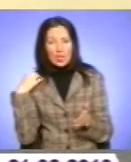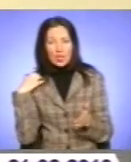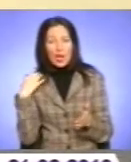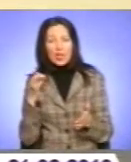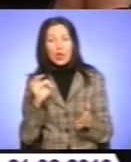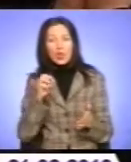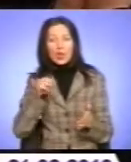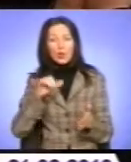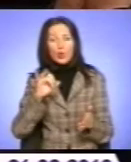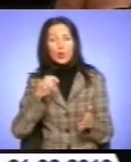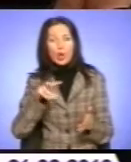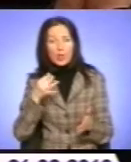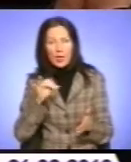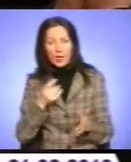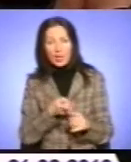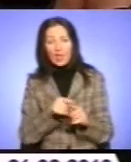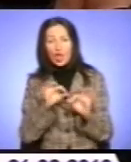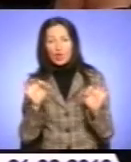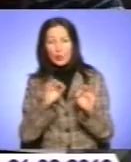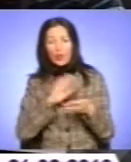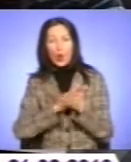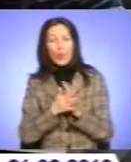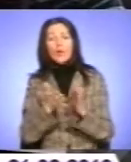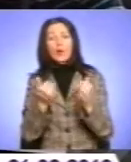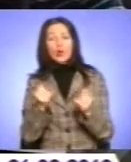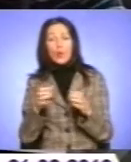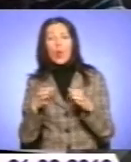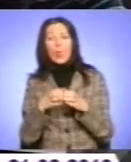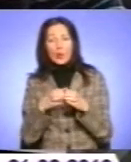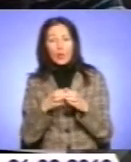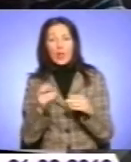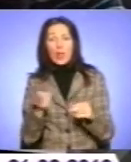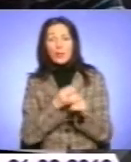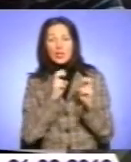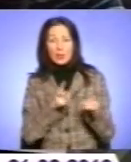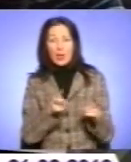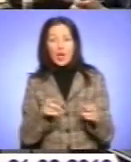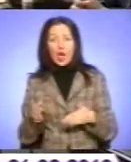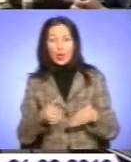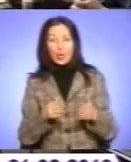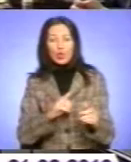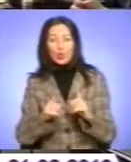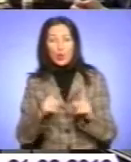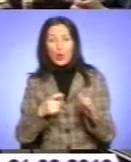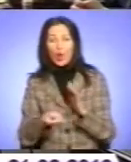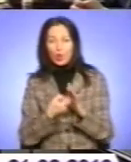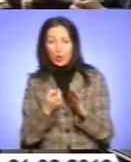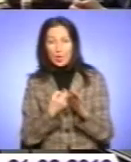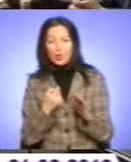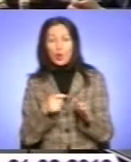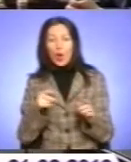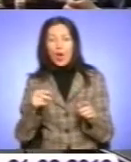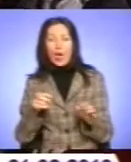Олег Турлай, який розповів про умови прийому на факультет безпеки дорожнього руху Донецького юридичного інституту та Луганського